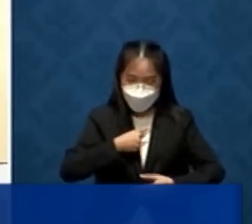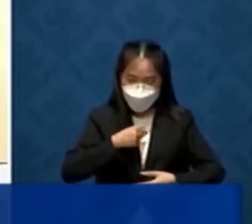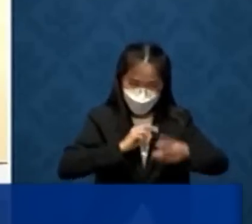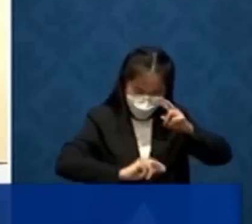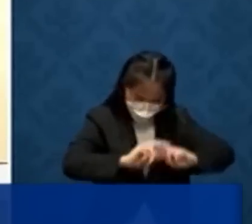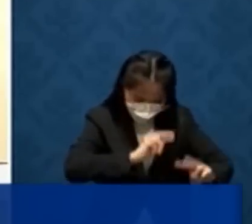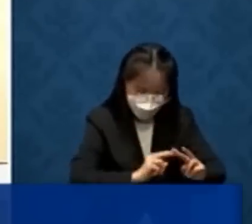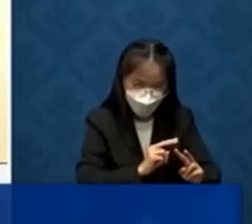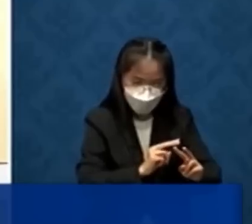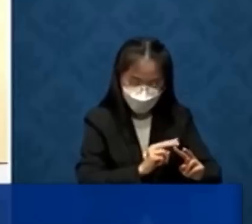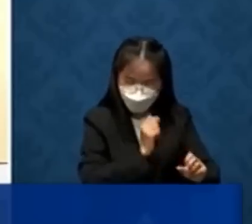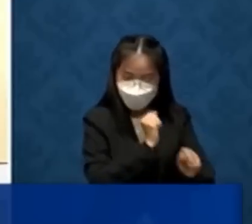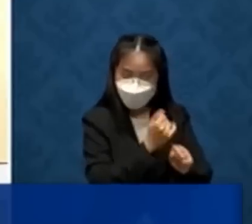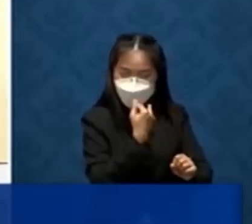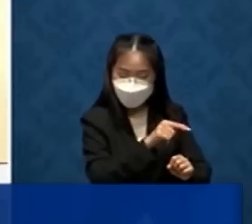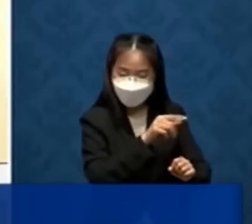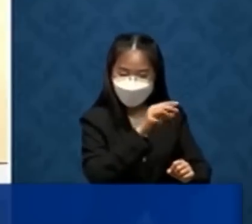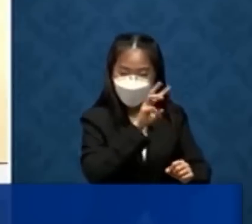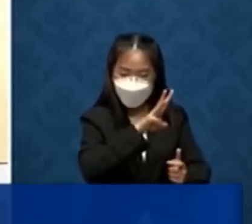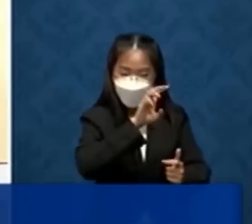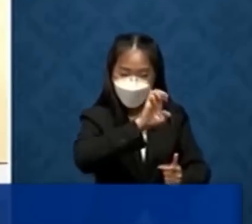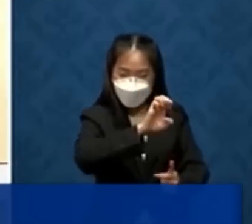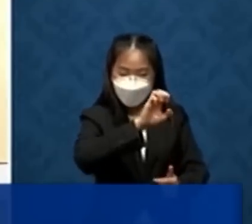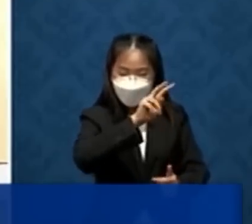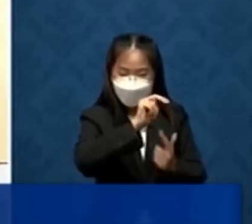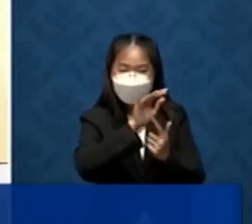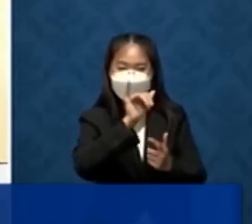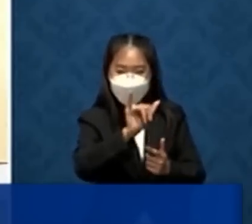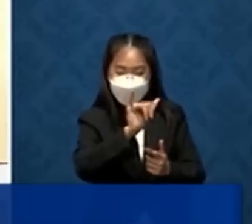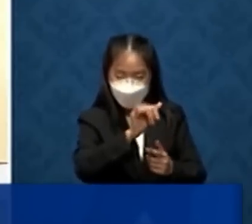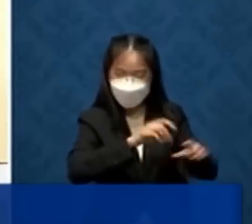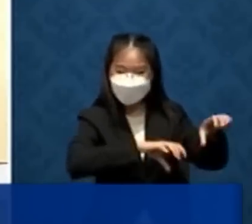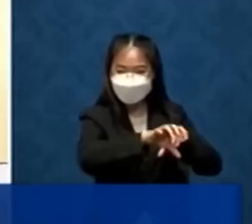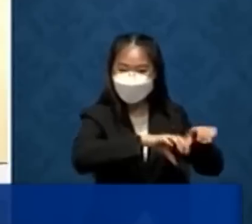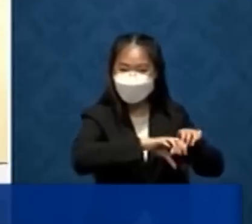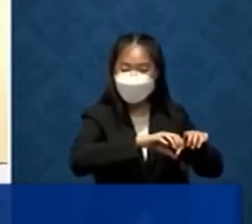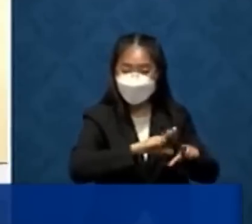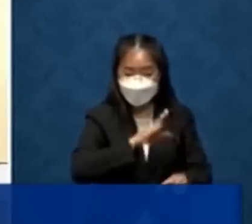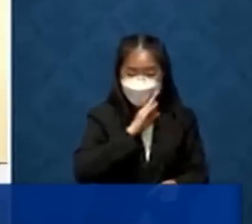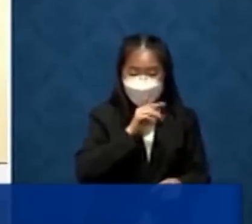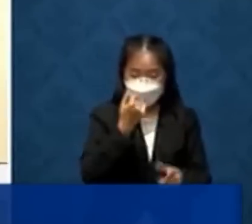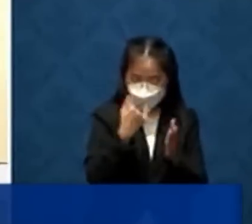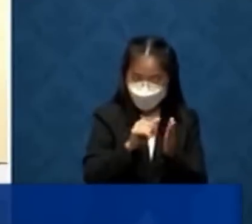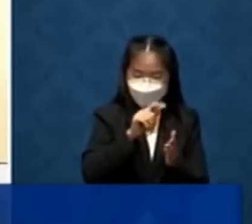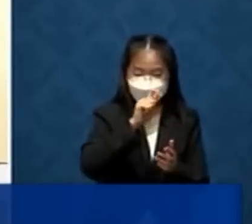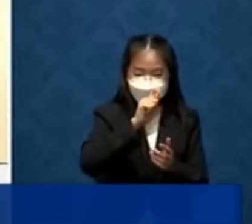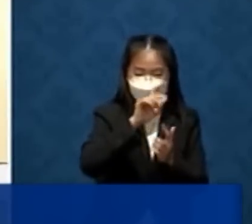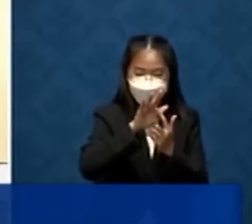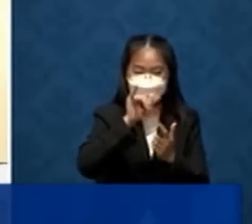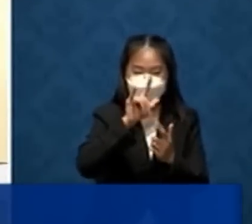างวินัยนะครับถ้าอาญาก็ต้องร้องเรียนปปช.ดำเนิน